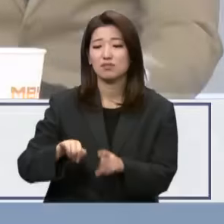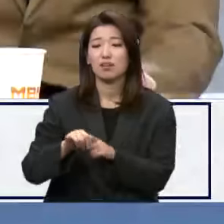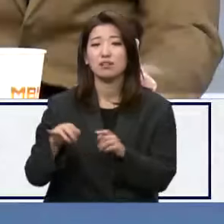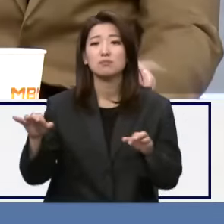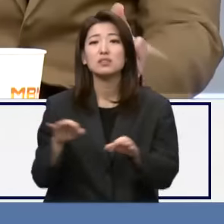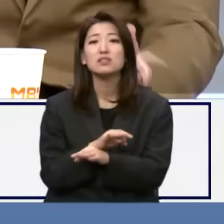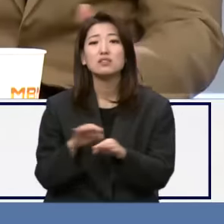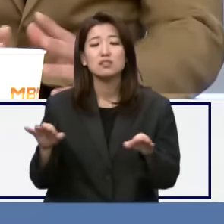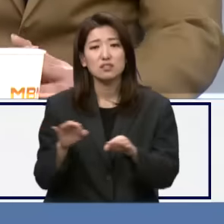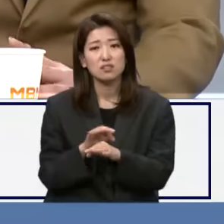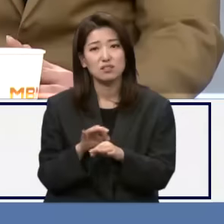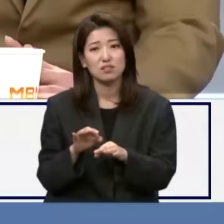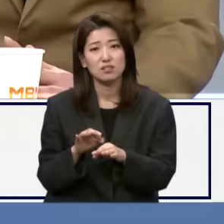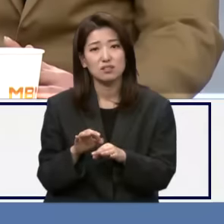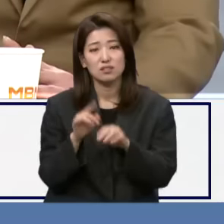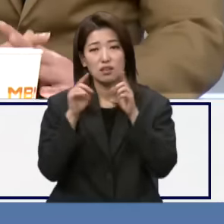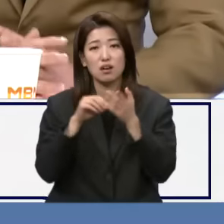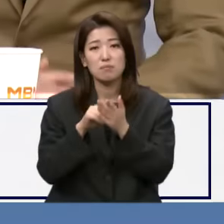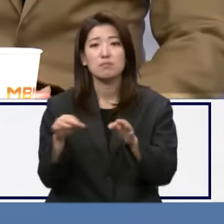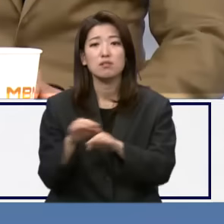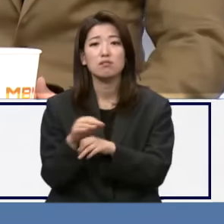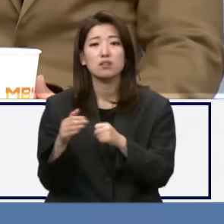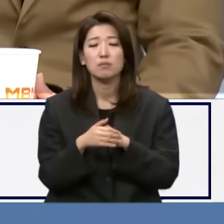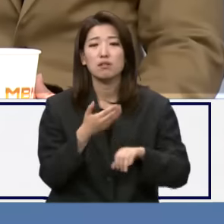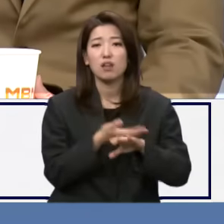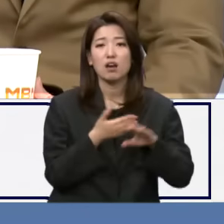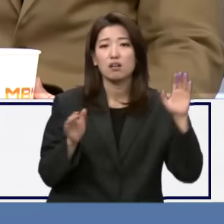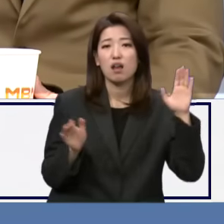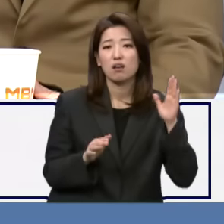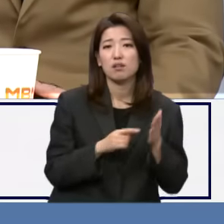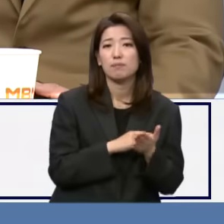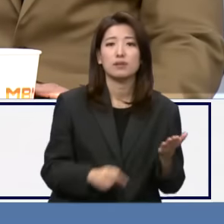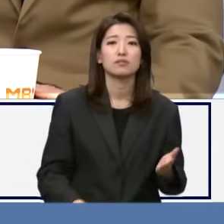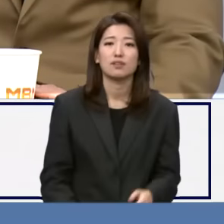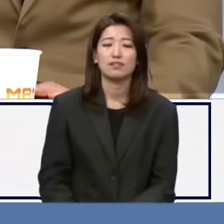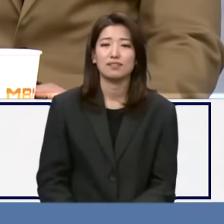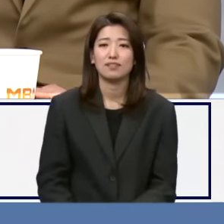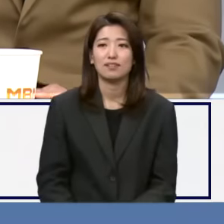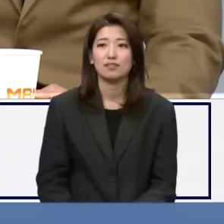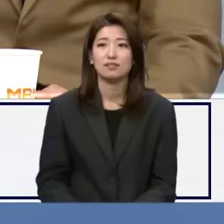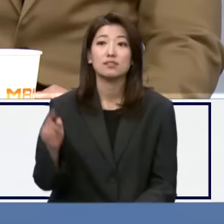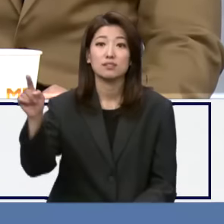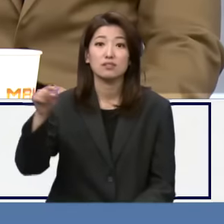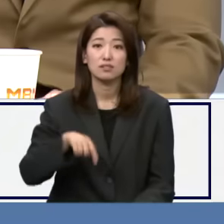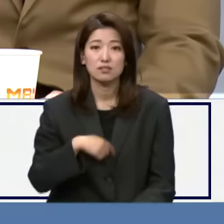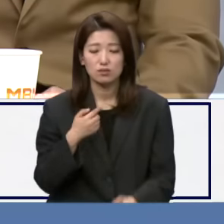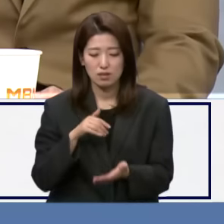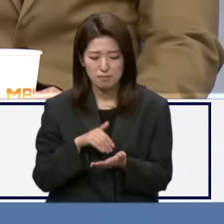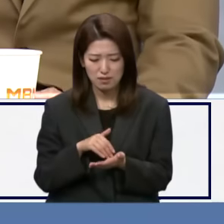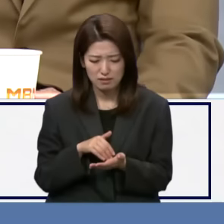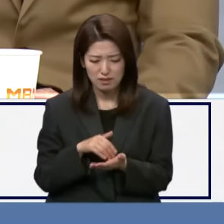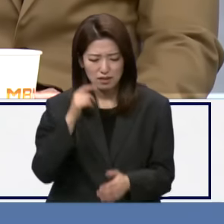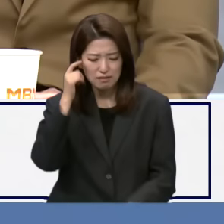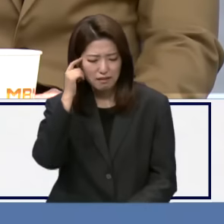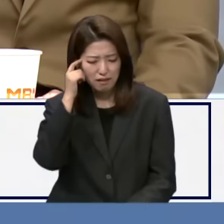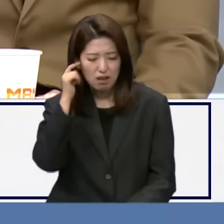논문 쓸 기회조차 박탈한 거 아니겠습니까 그런 상황에서 좀 조국 대표가 좀 반송하고 회개하는 다음에 전개 은퇴하셔서